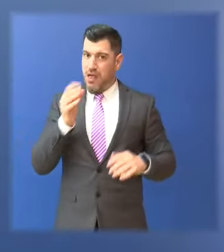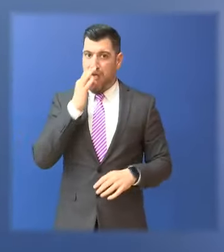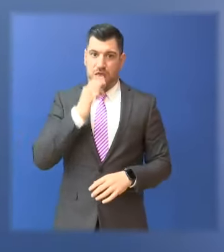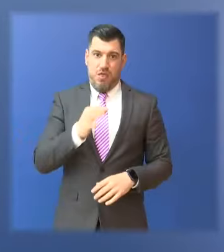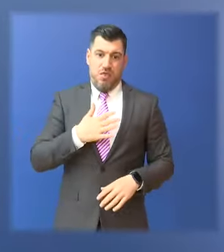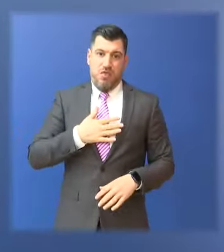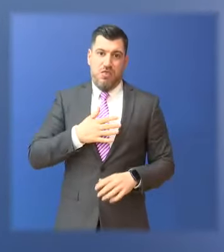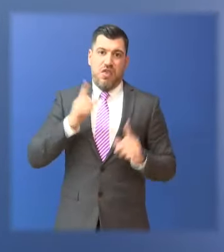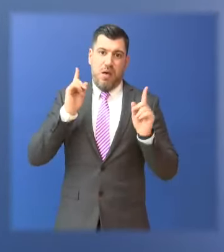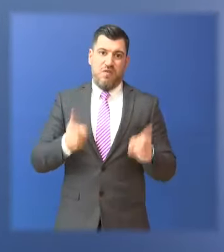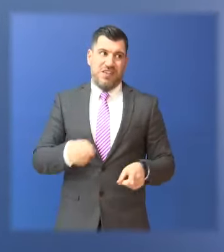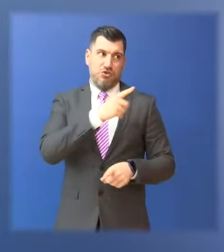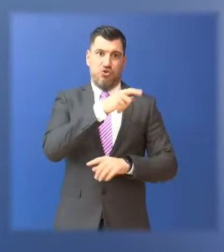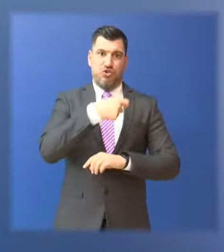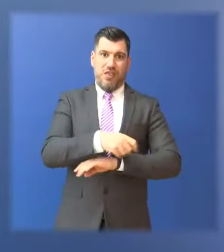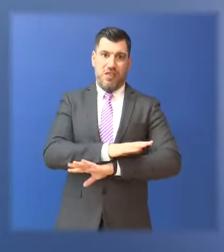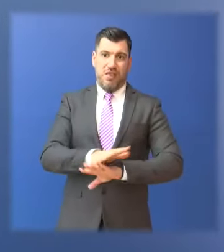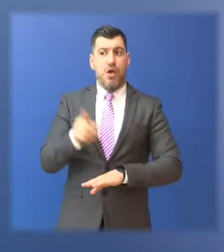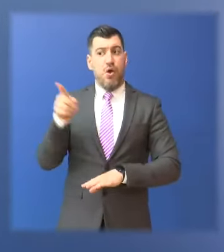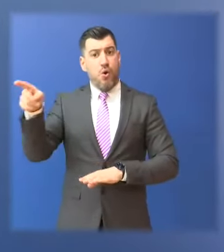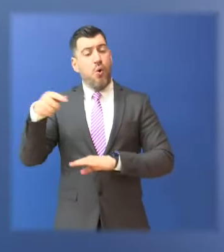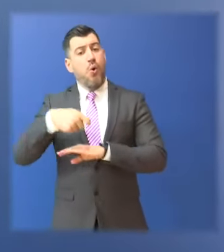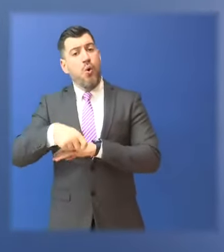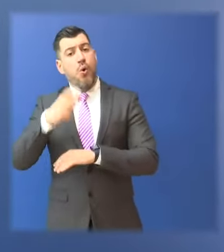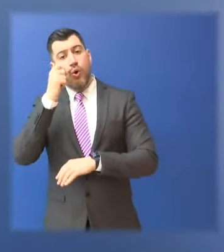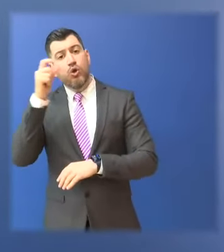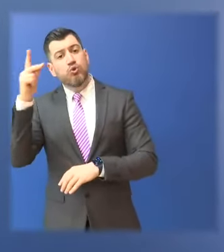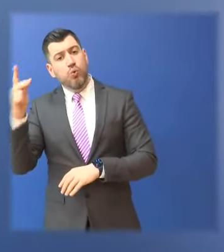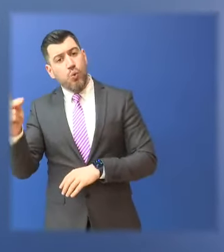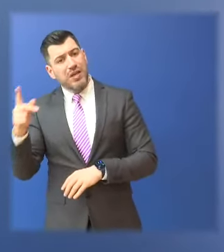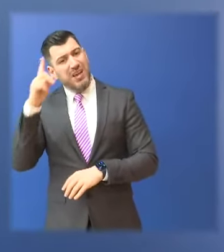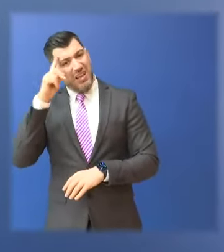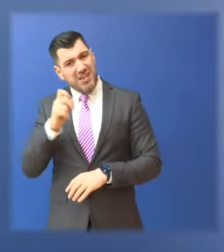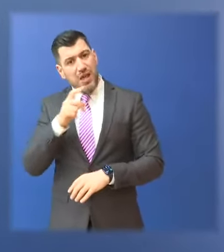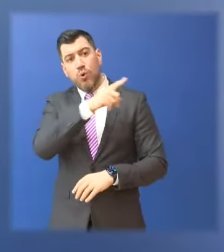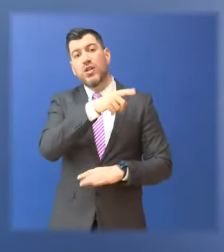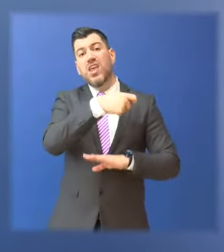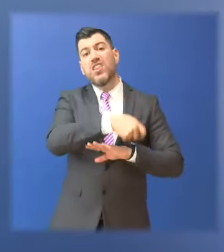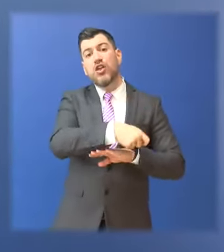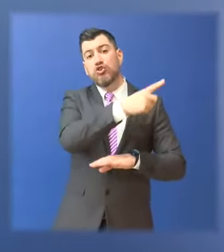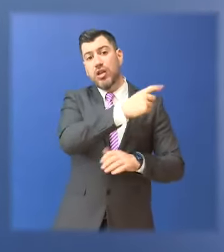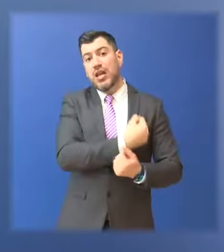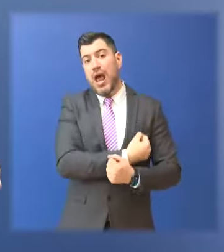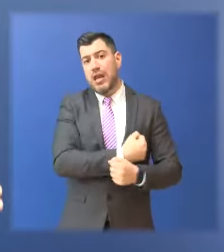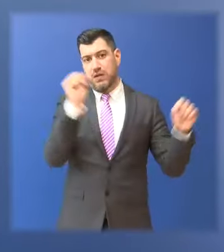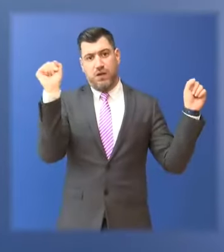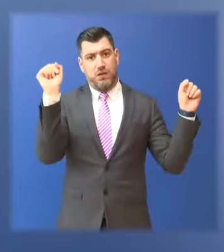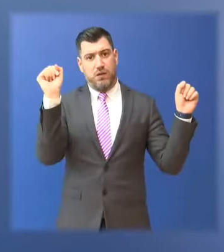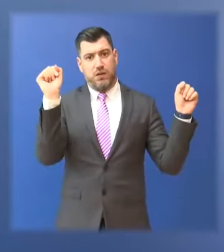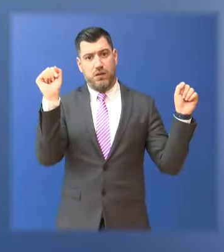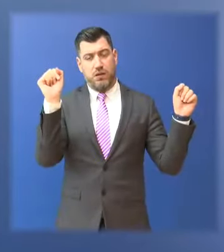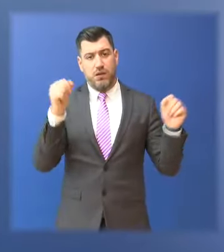δικαστικής εξουσίας. Ο κ. Κούγιας, ως έμπειρος νομικός, νομίζω το γνωρίζει αυτό. Η δικαιοσύνη λειτουργεί ανεξάρτητα. Αν υπάρχει κάποια